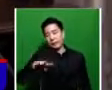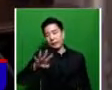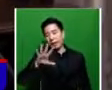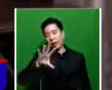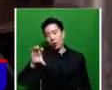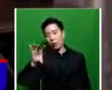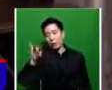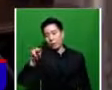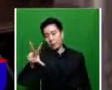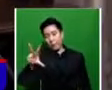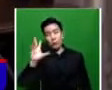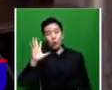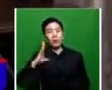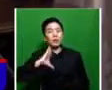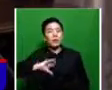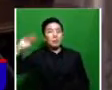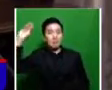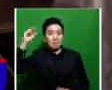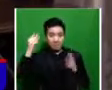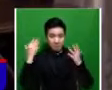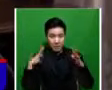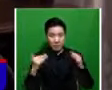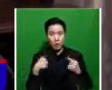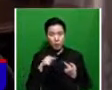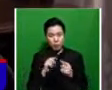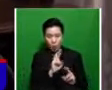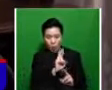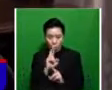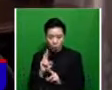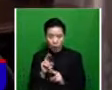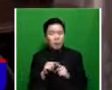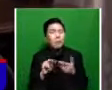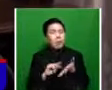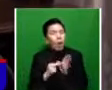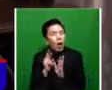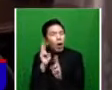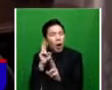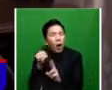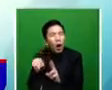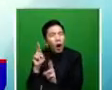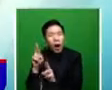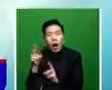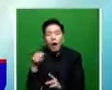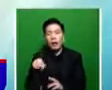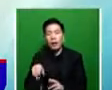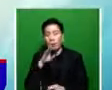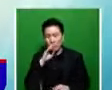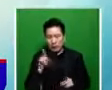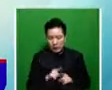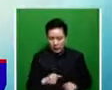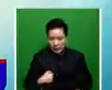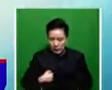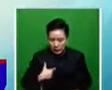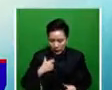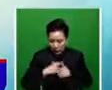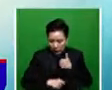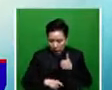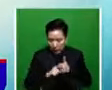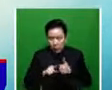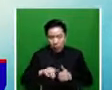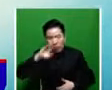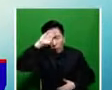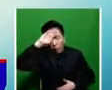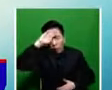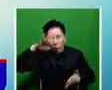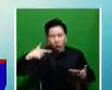รายนะครับกลุ่มที่อยู่ในข่ายเฝ้าระวังคืออะไรครับอย่างเช่นว่าเวลาเรามีอาการไ